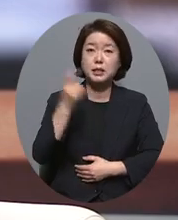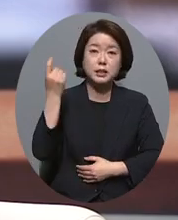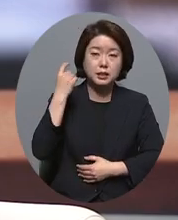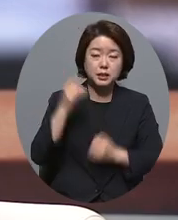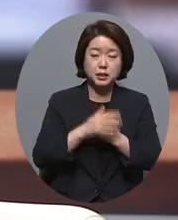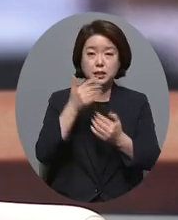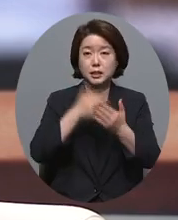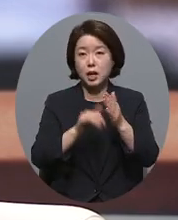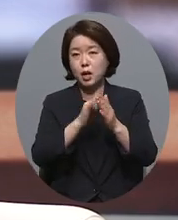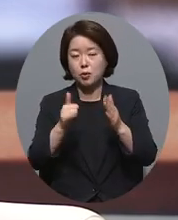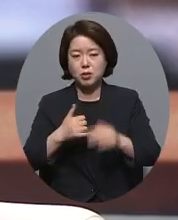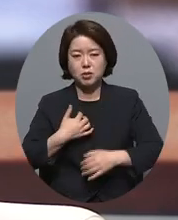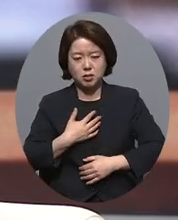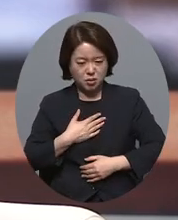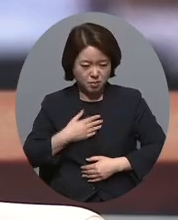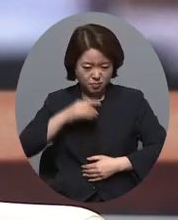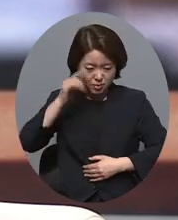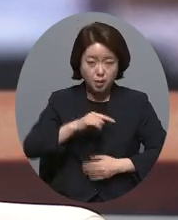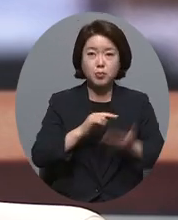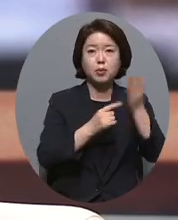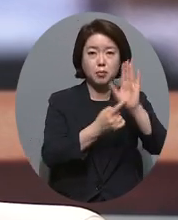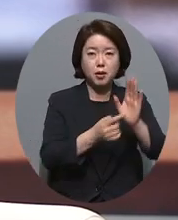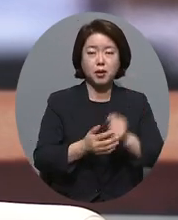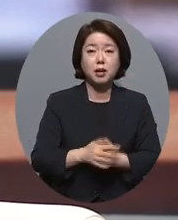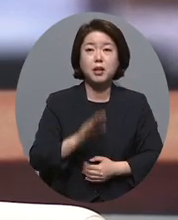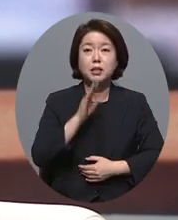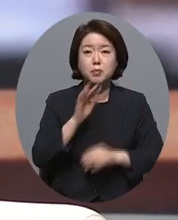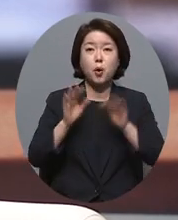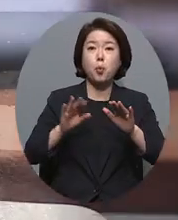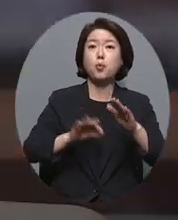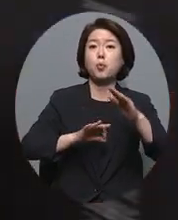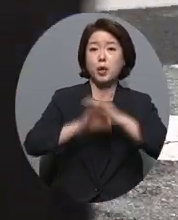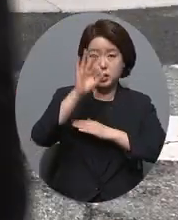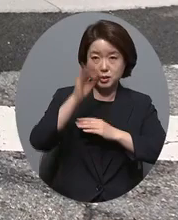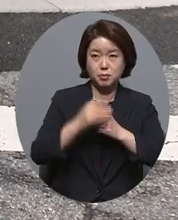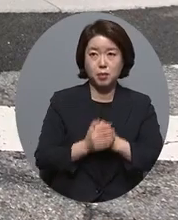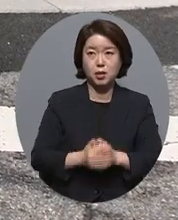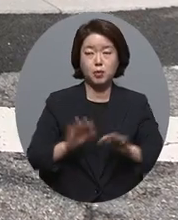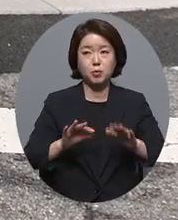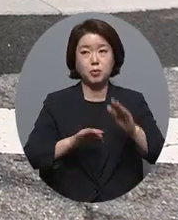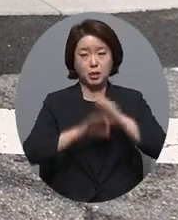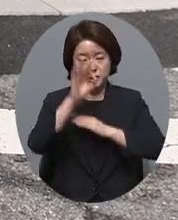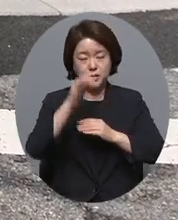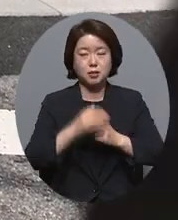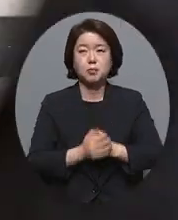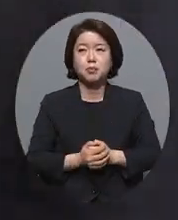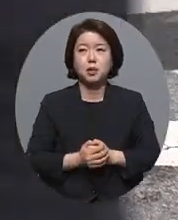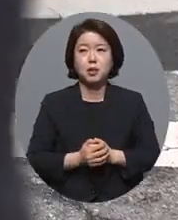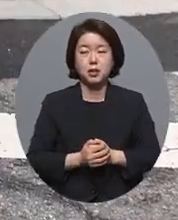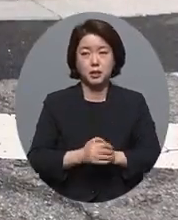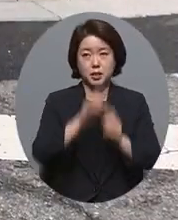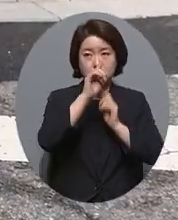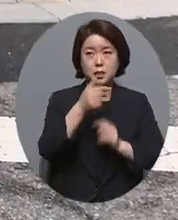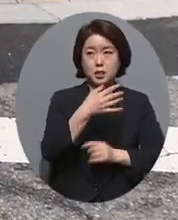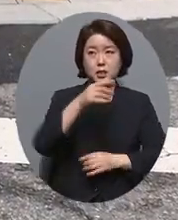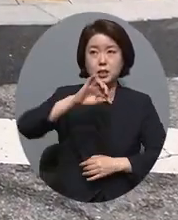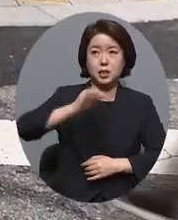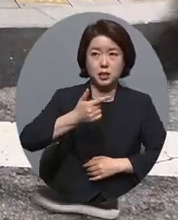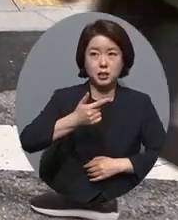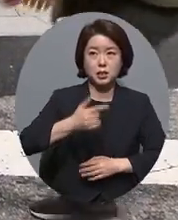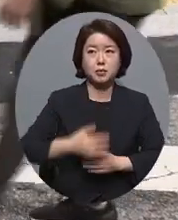유적들도 불쾌감을 드러냈습니다 그리고 실제 오늘 아침에 오늘 아침에 일해진 씨가 그